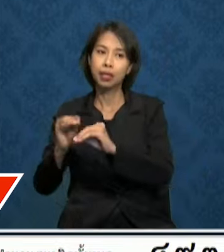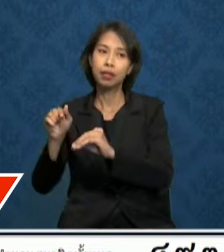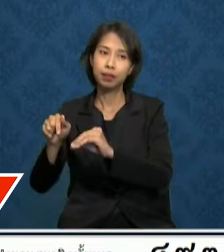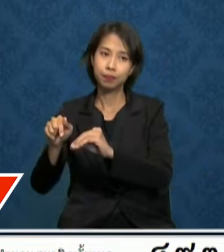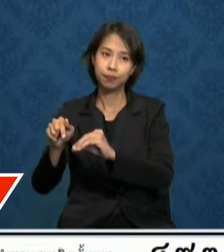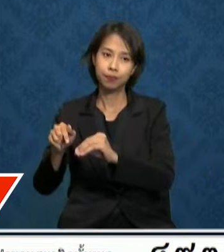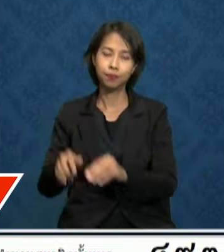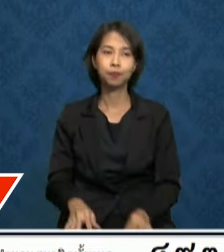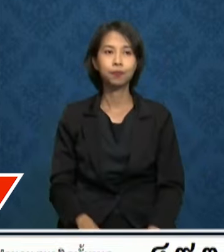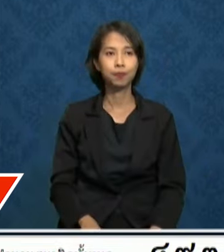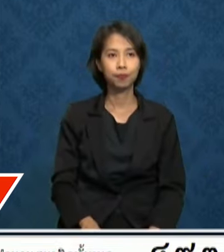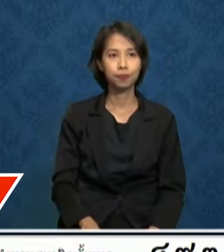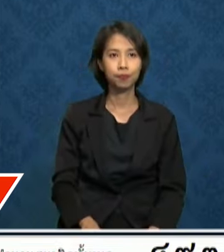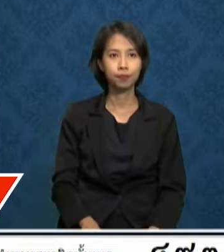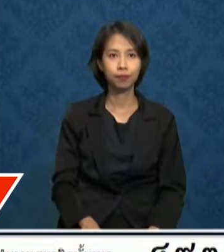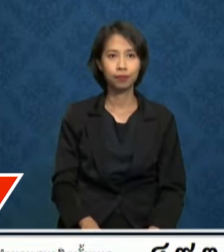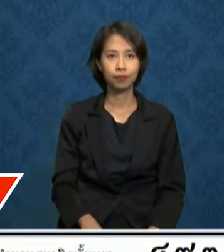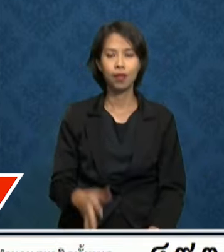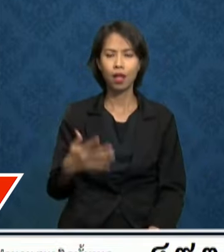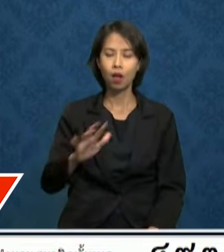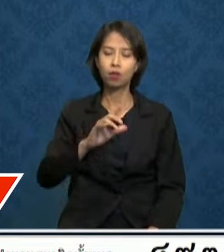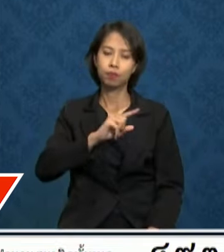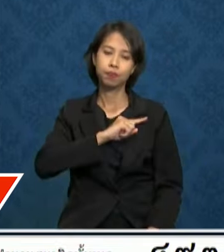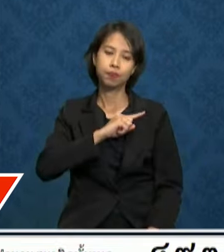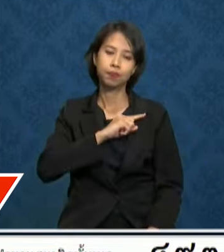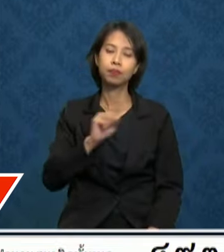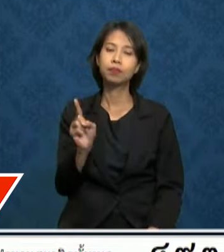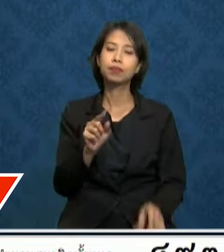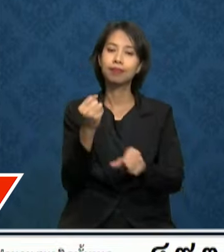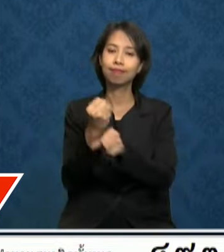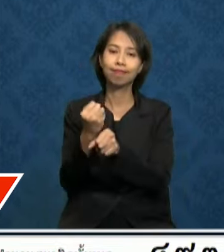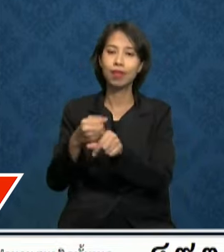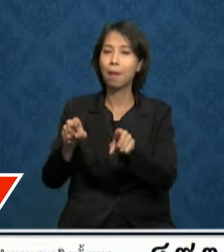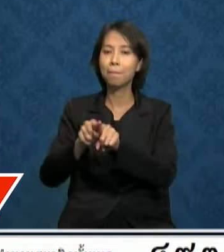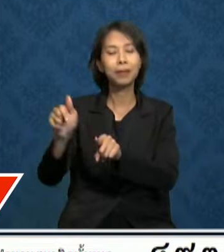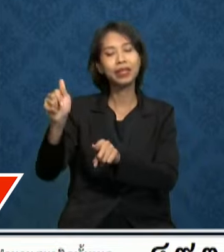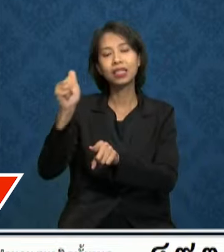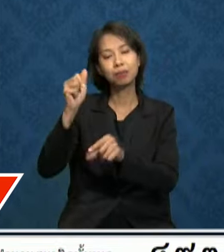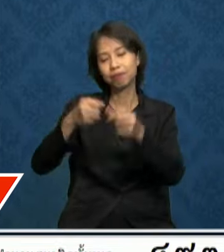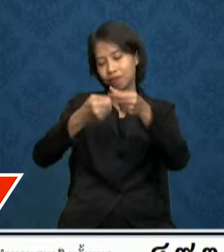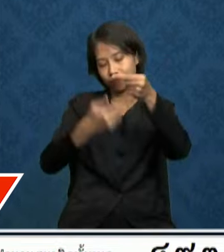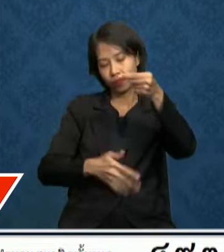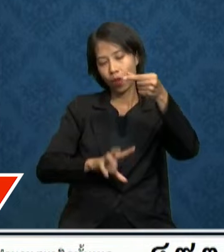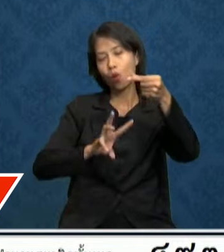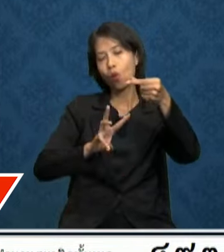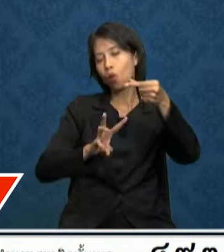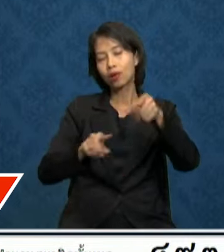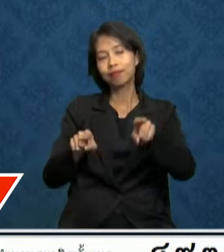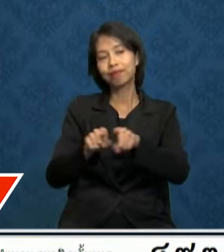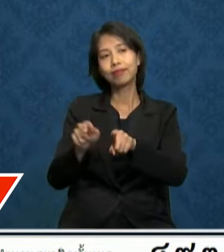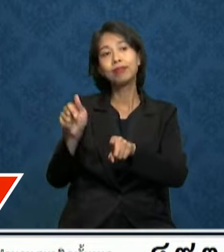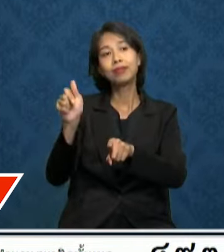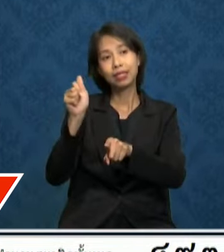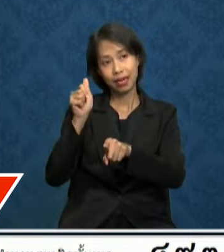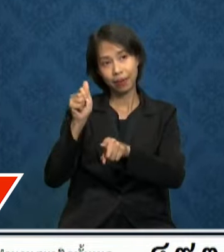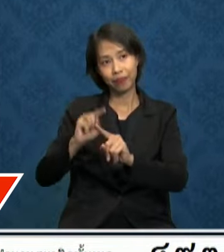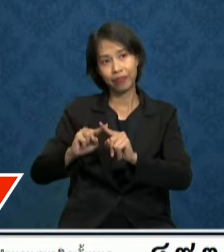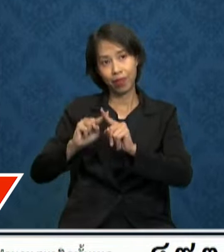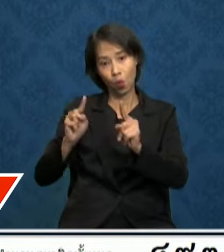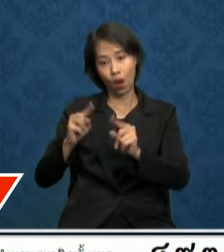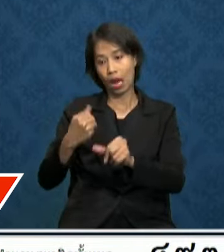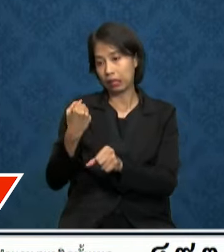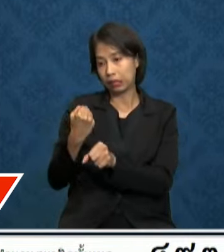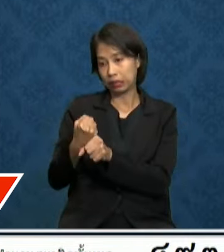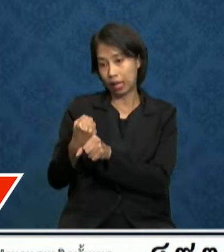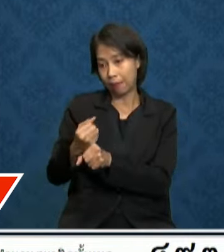ะเป็นผู้ออกคำสั่งแต่งตั้งอีกทีนึงส่วนหน้าที่เนี่ยเหมือนเดิมเลย6 ข้อเป๊ะเหมือนเดิมตามเดิมแต่เปลี่ยนไปเป็นแค่ที่ปรึกษา